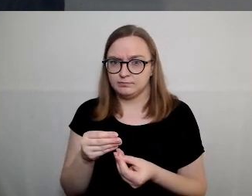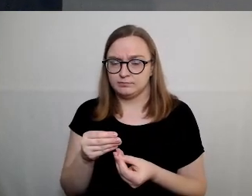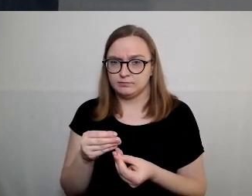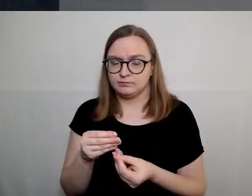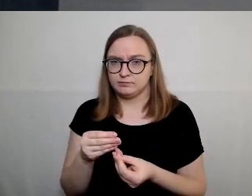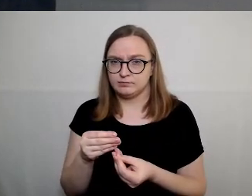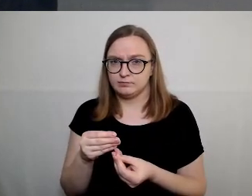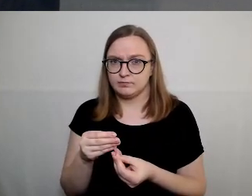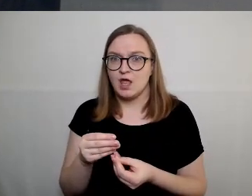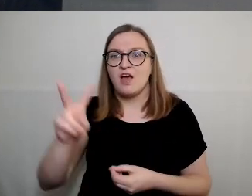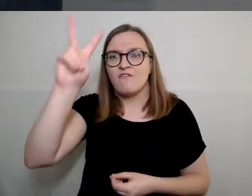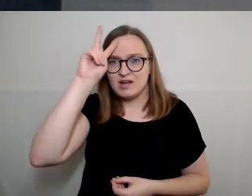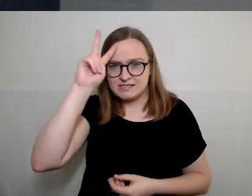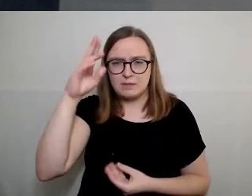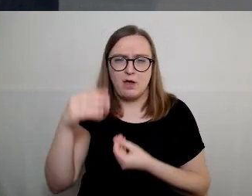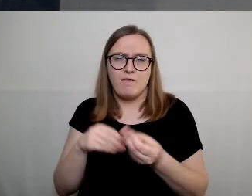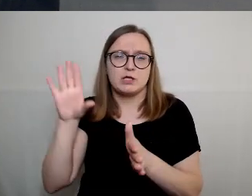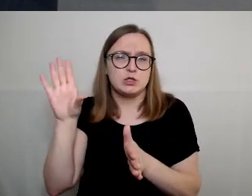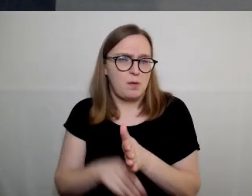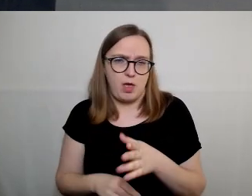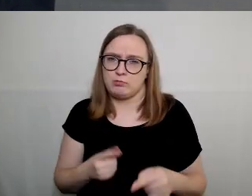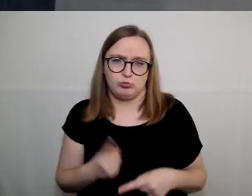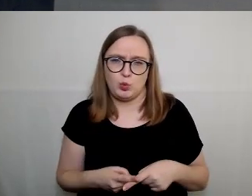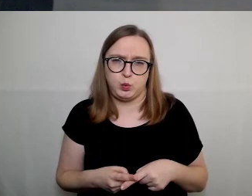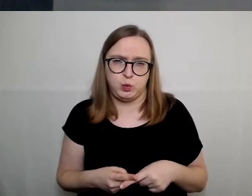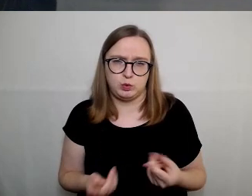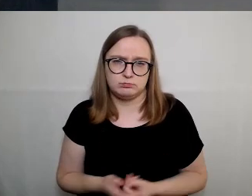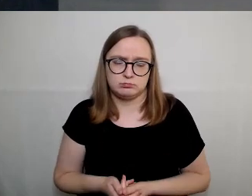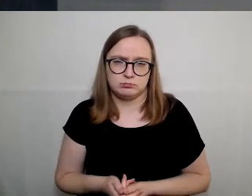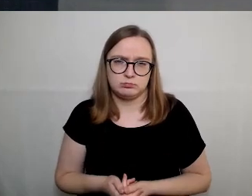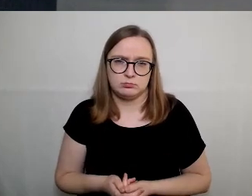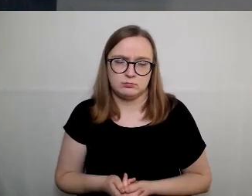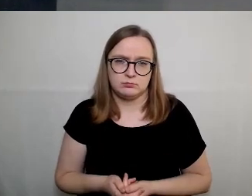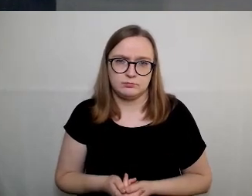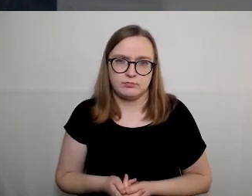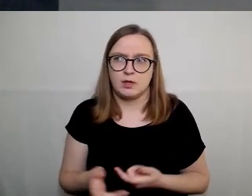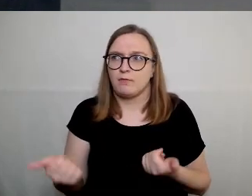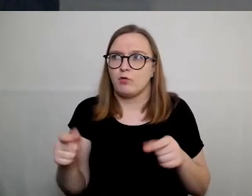neįmanoma valstybė be verslo. Kaip be gamybos,